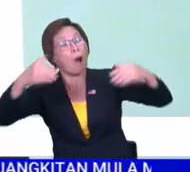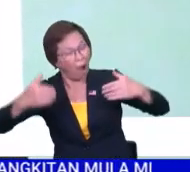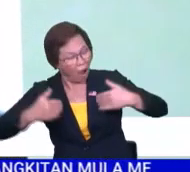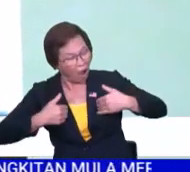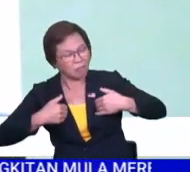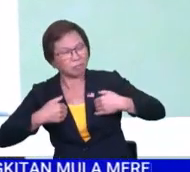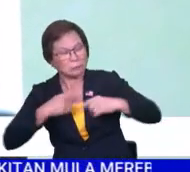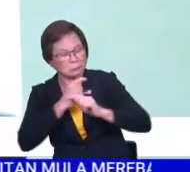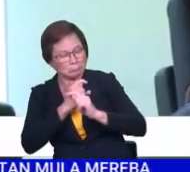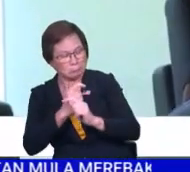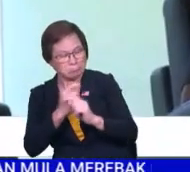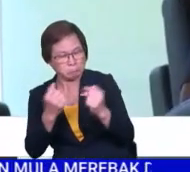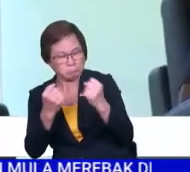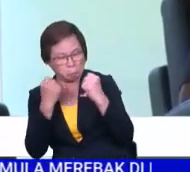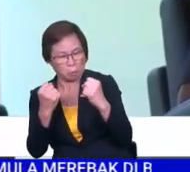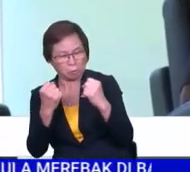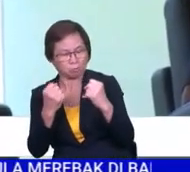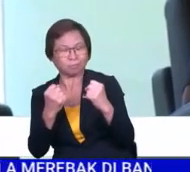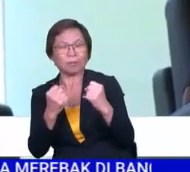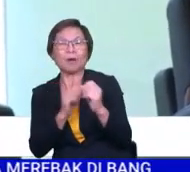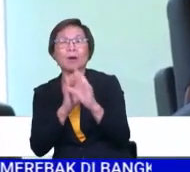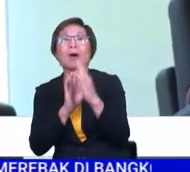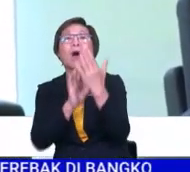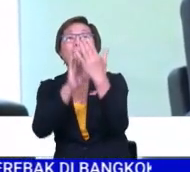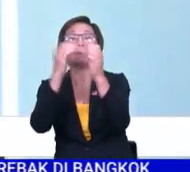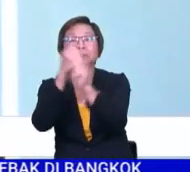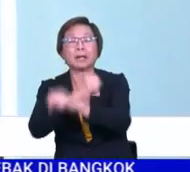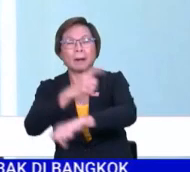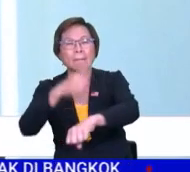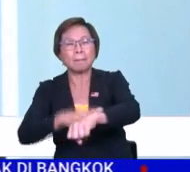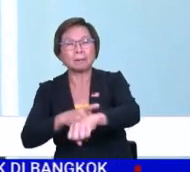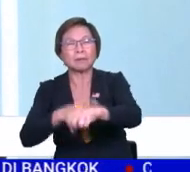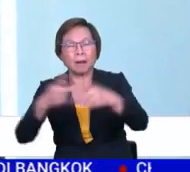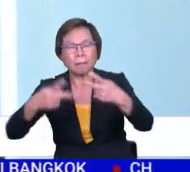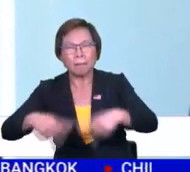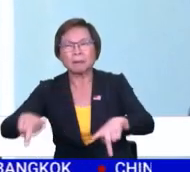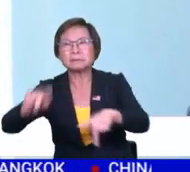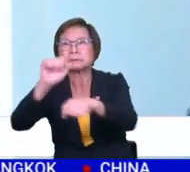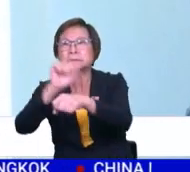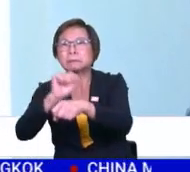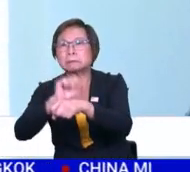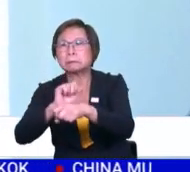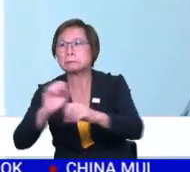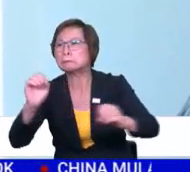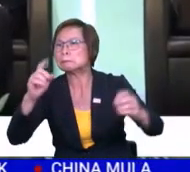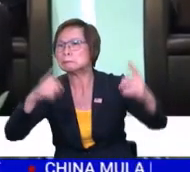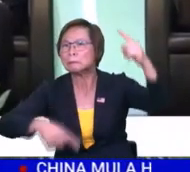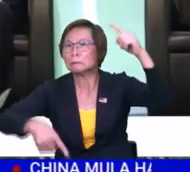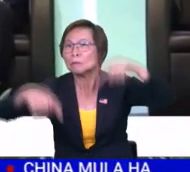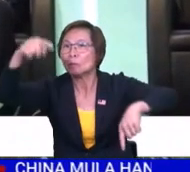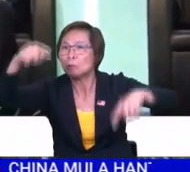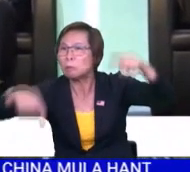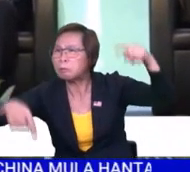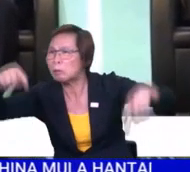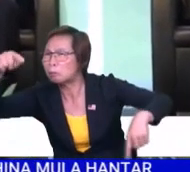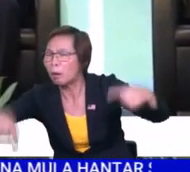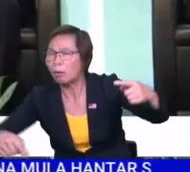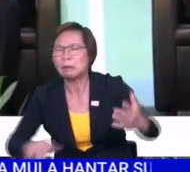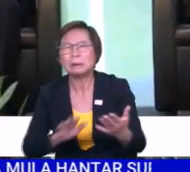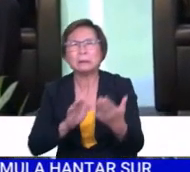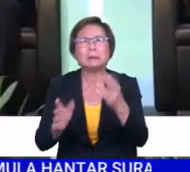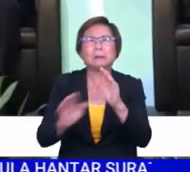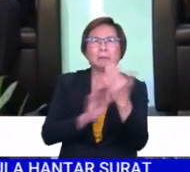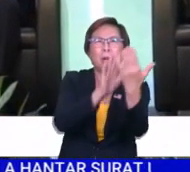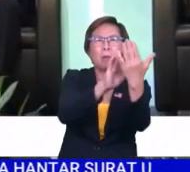mempunyai daya tahan yang tinggi bagi menghadapi cabaran Terutama ketika pasaran pekerjaan yang tidak menentu tambahnya bagi